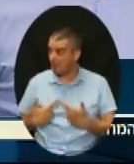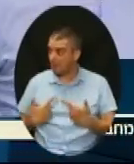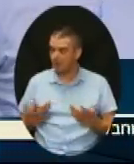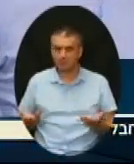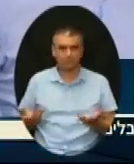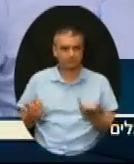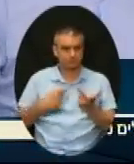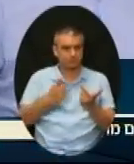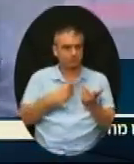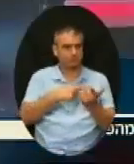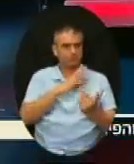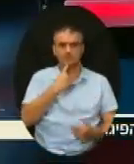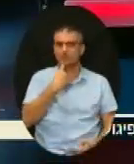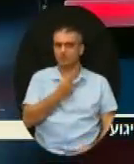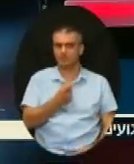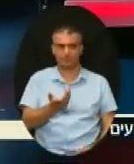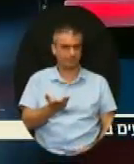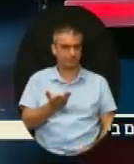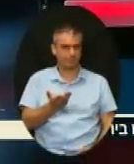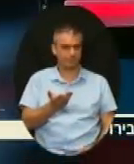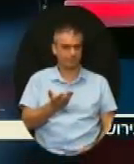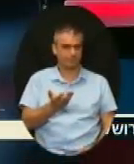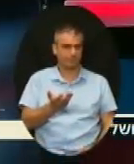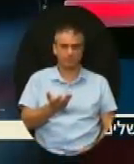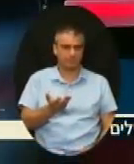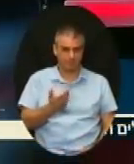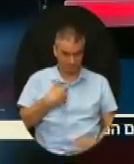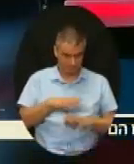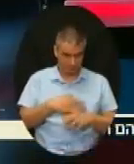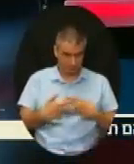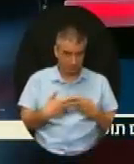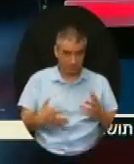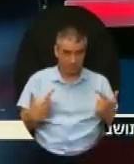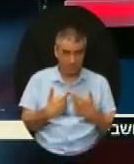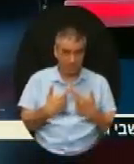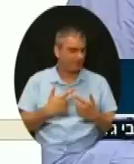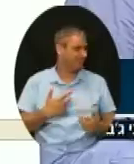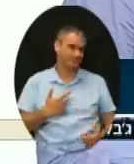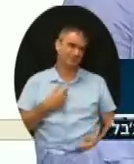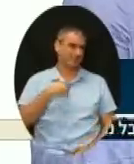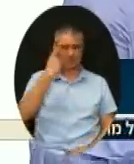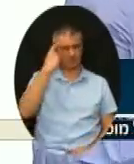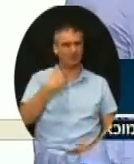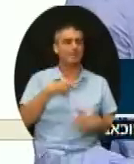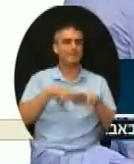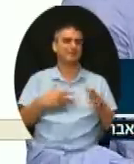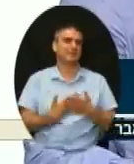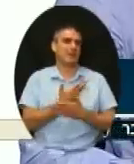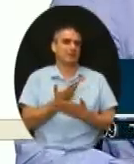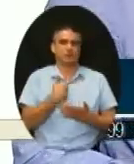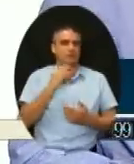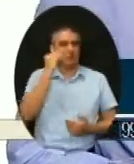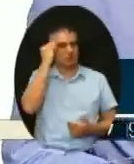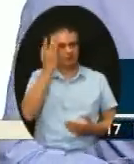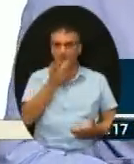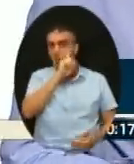את כל ההתבטאויות האלה, האמירות האלה, אנחנו ערב מלחמה? אני לא חושב, תראי, אנחנו במצב חדש, במצב שאנחנו לא